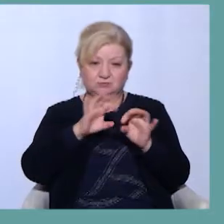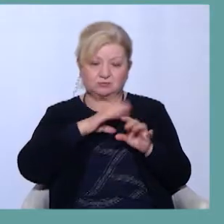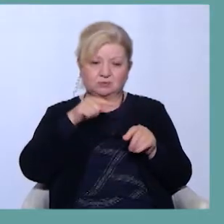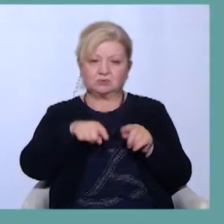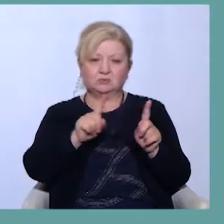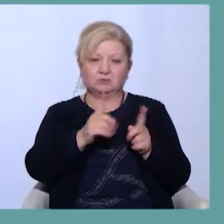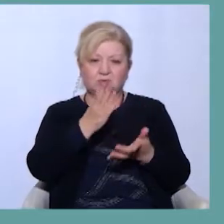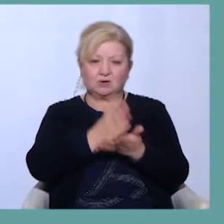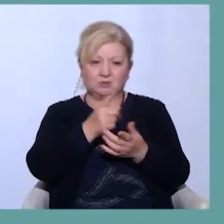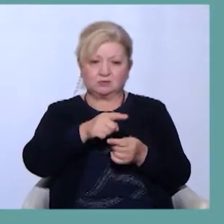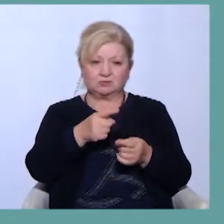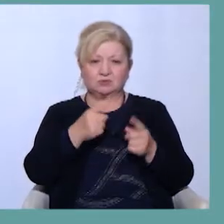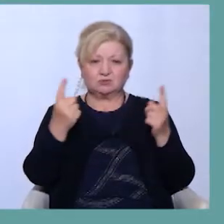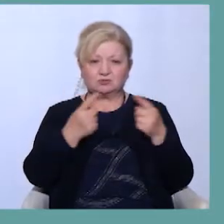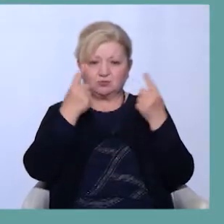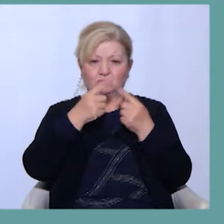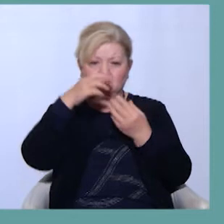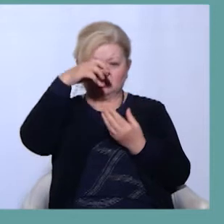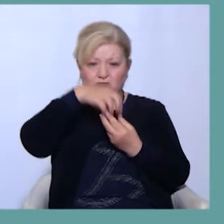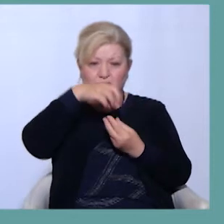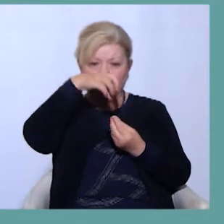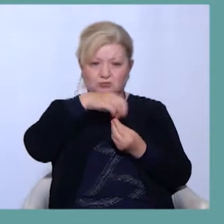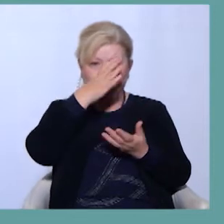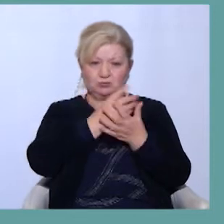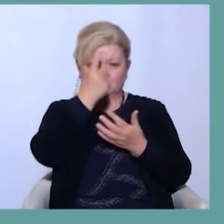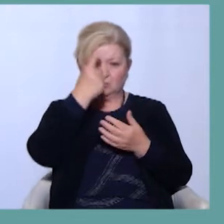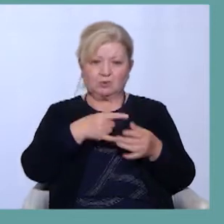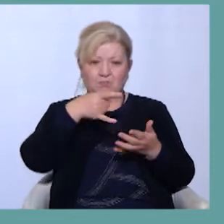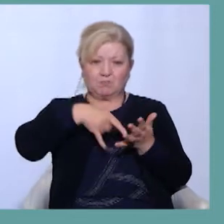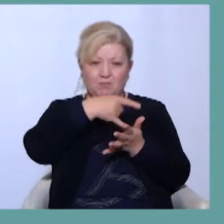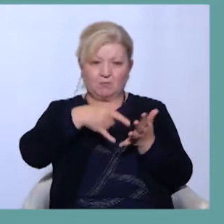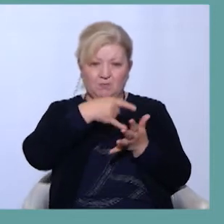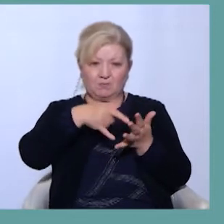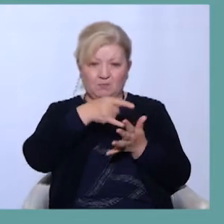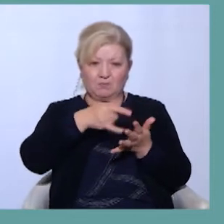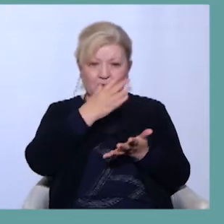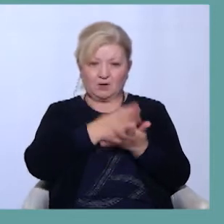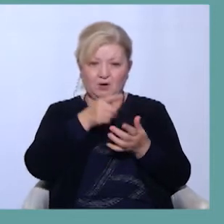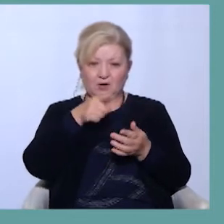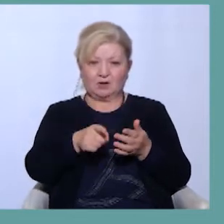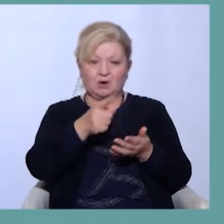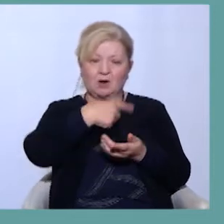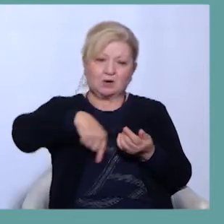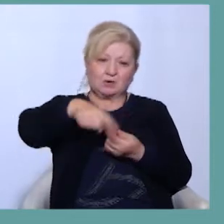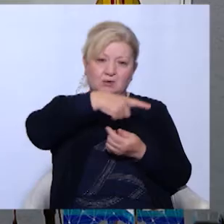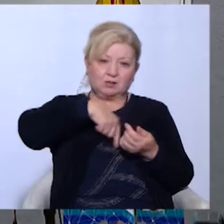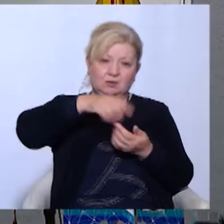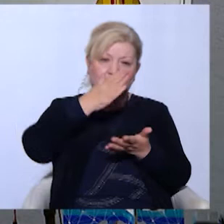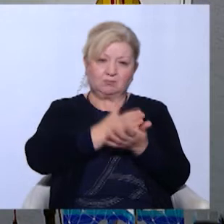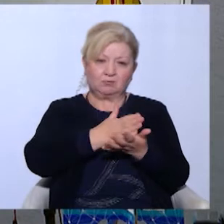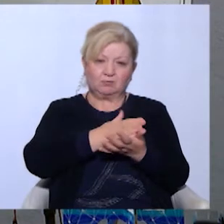წარმოადგენს ბიჯური ძრავა? ღერძზე წამოცმულია ჩვეულებრივი მუდმივი მაგნიტი, ჩვეულებრივი.